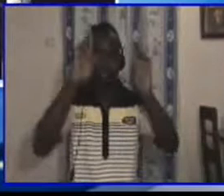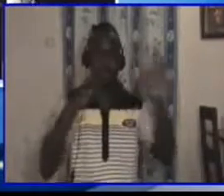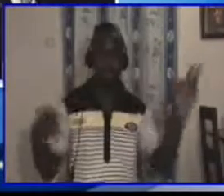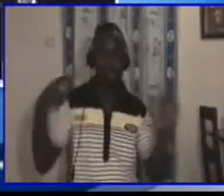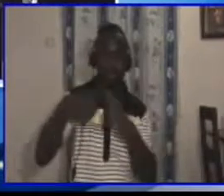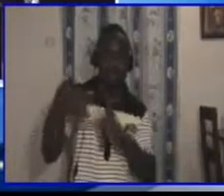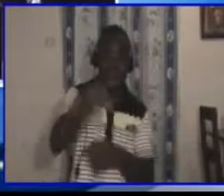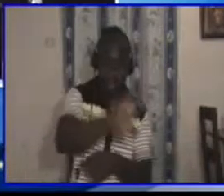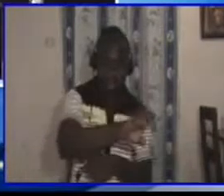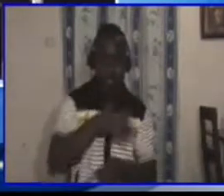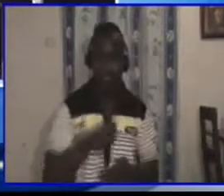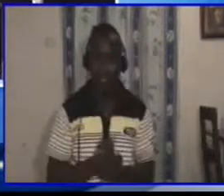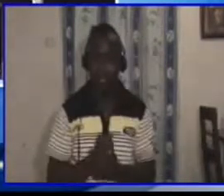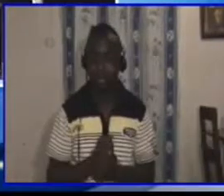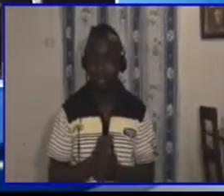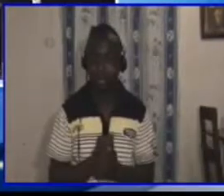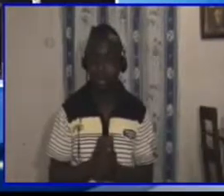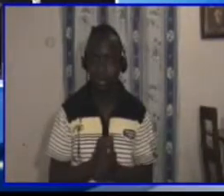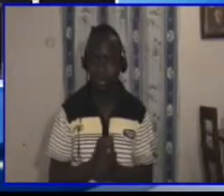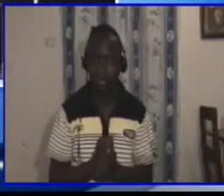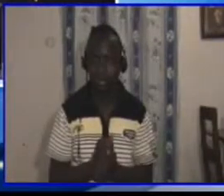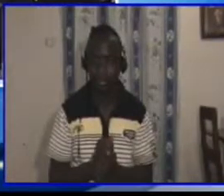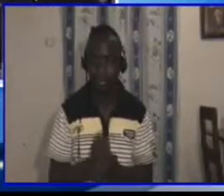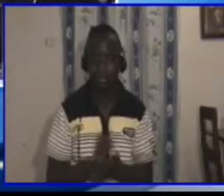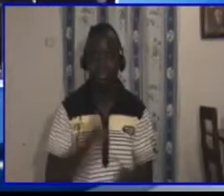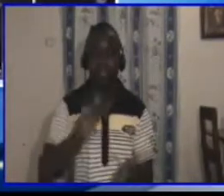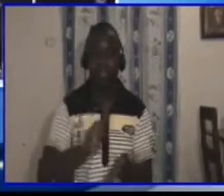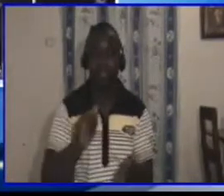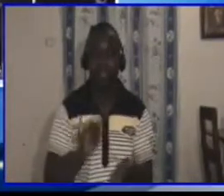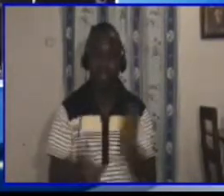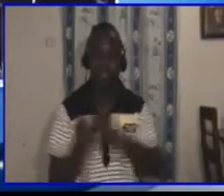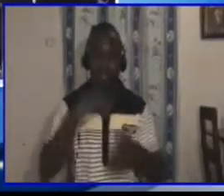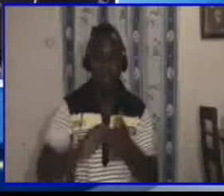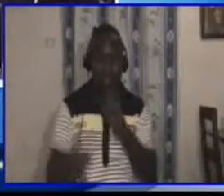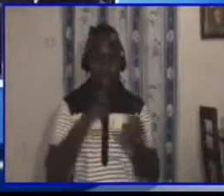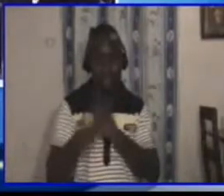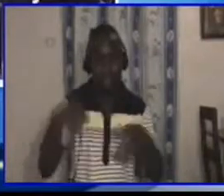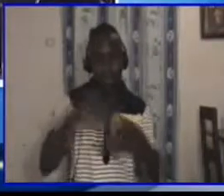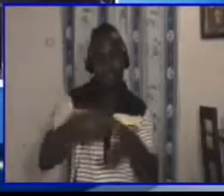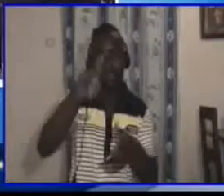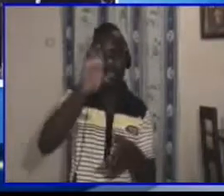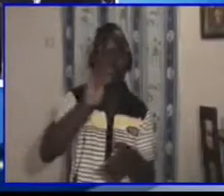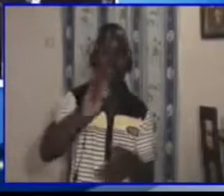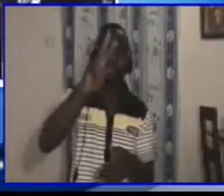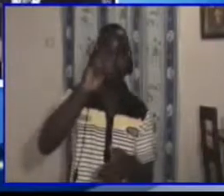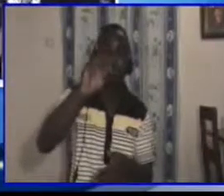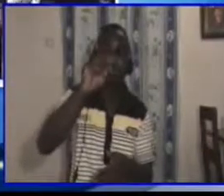in primo luogo dio prende un popolo di mezzo alle nazioni